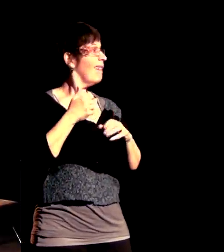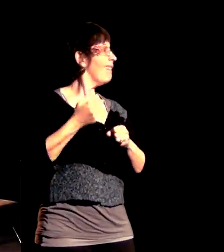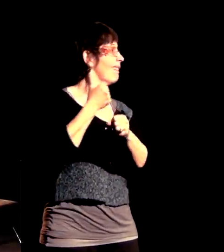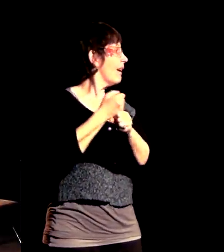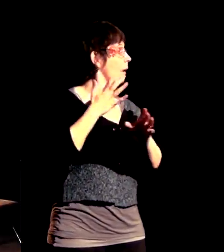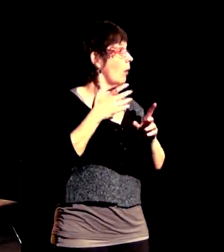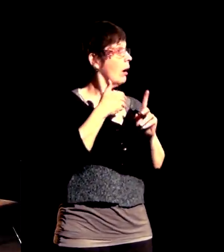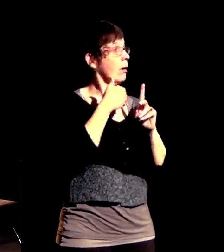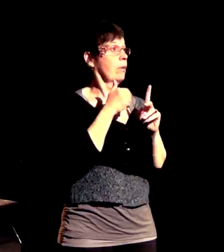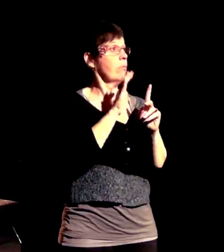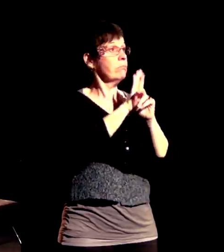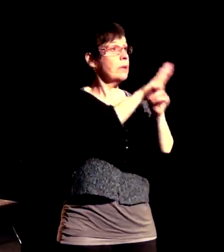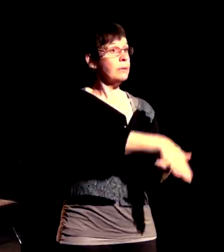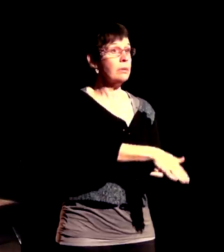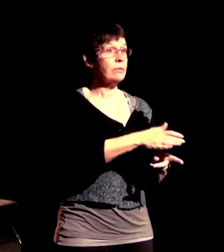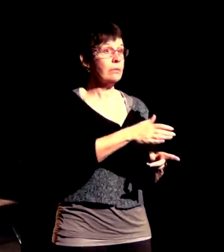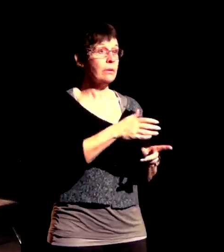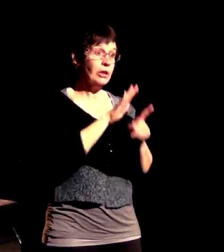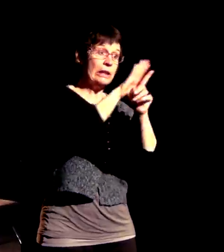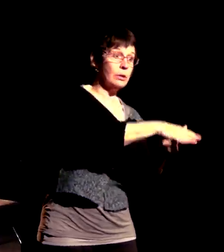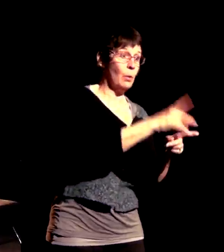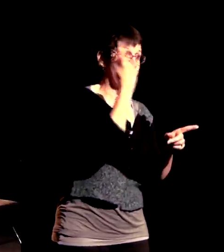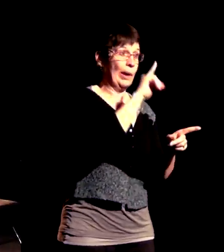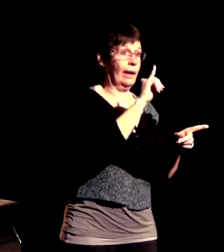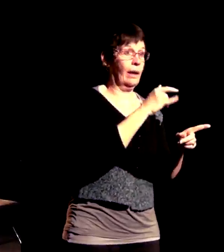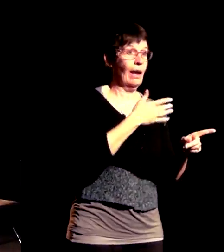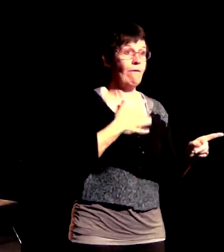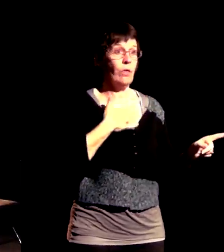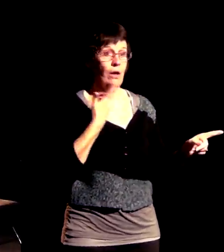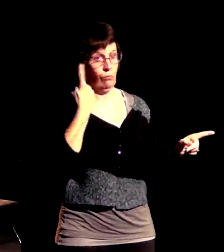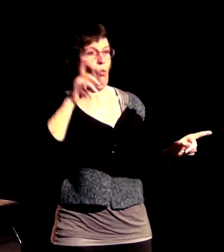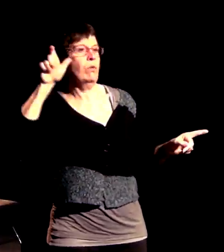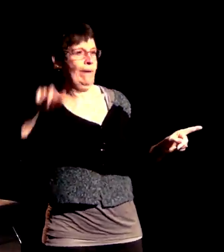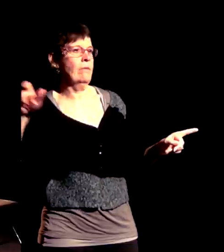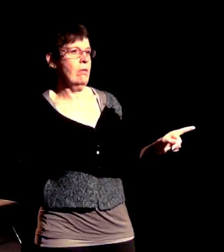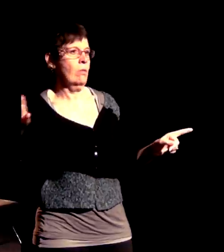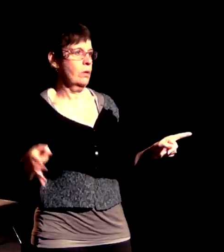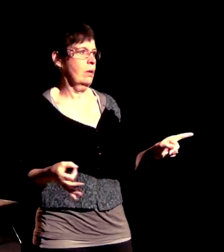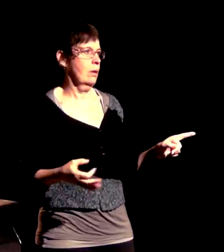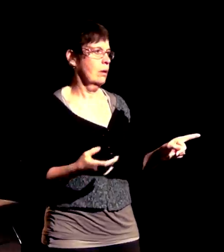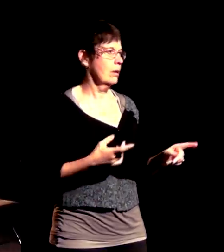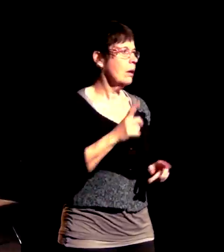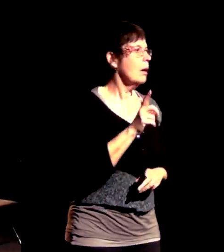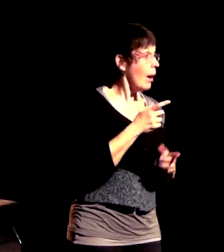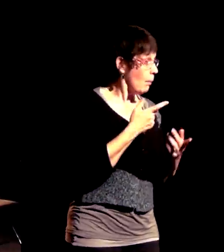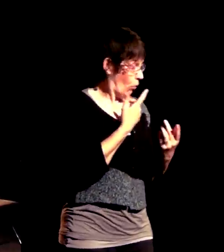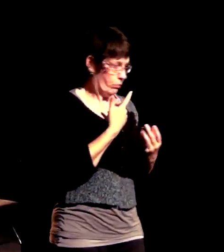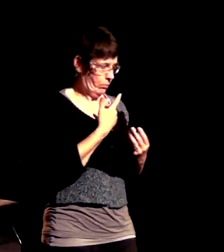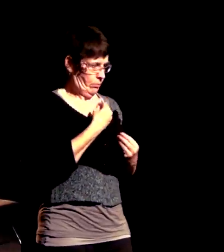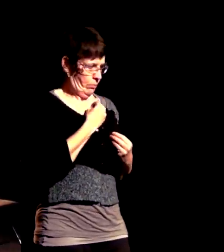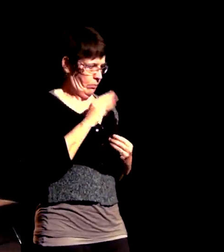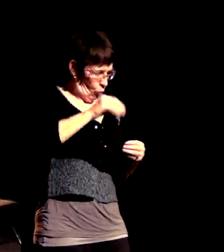qui sont privilégiés dans cette affaire-là. D'en prendre conscience, pas pour se flageller en mode culpabilité catholique, mais pour en prendre